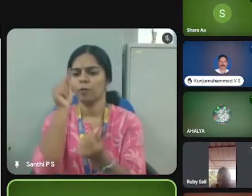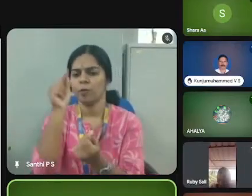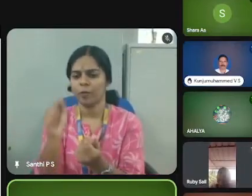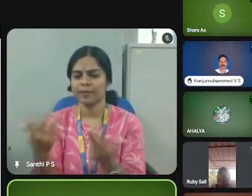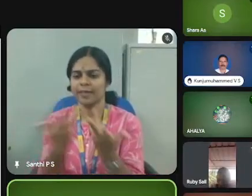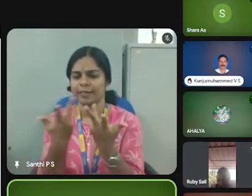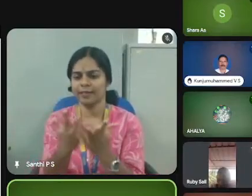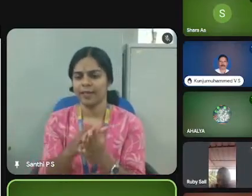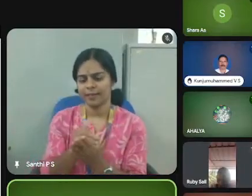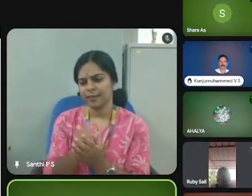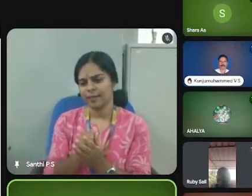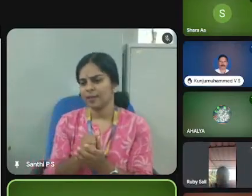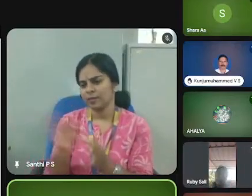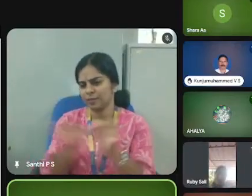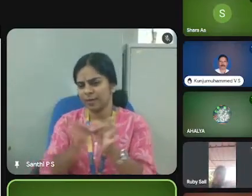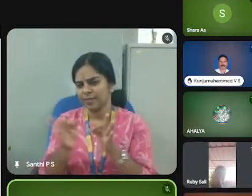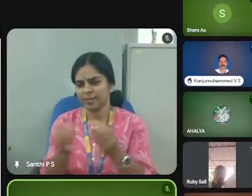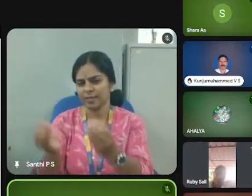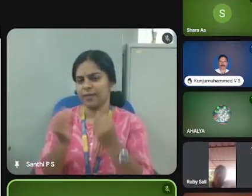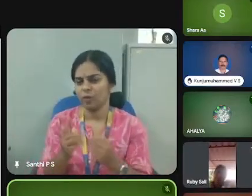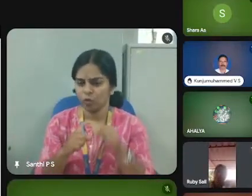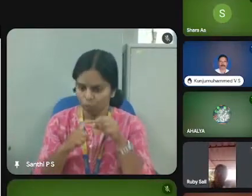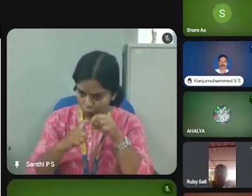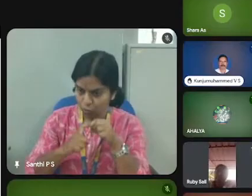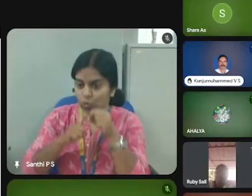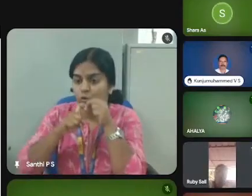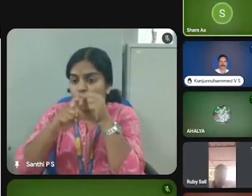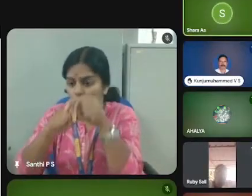ഏവയൊക്കെയാണെന്നും ദയവായി വിശദീകരിക്കാമോ?